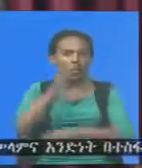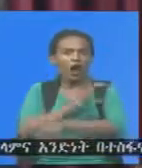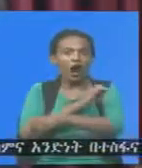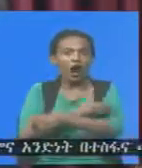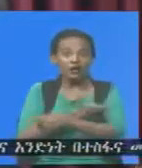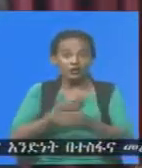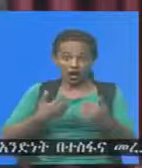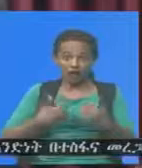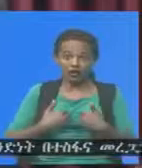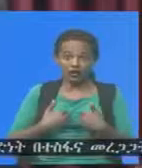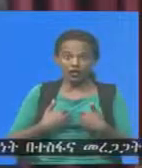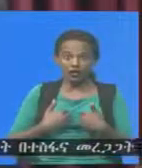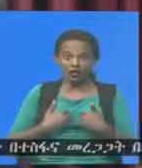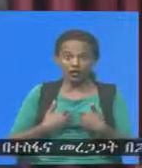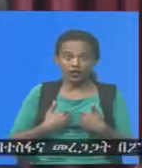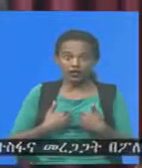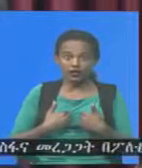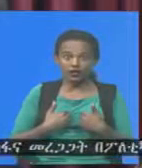ካለ